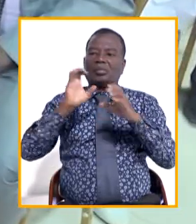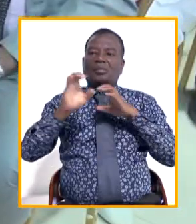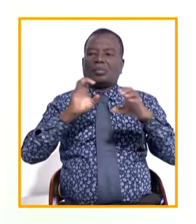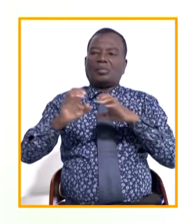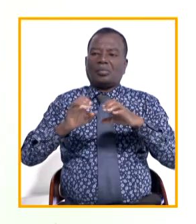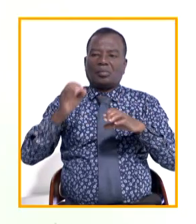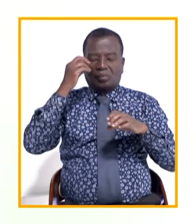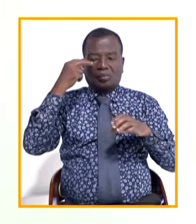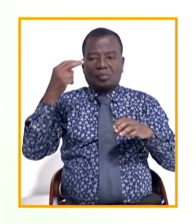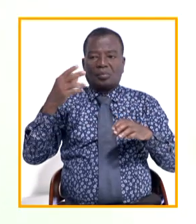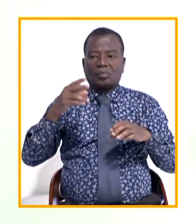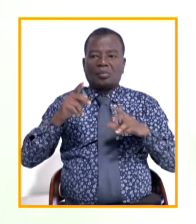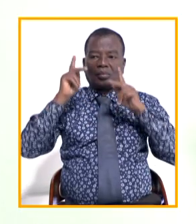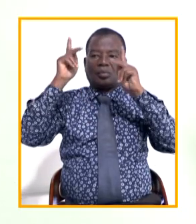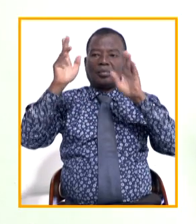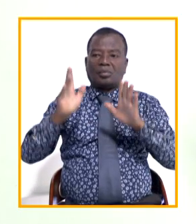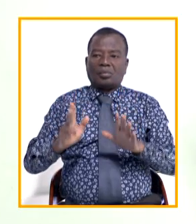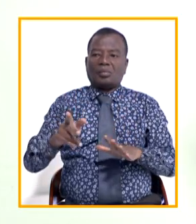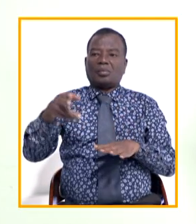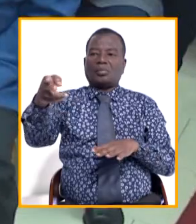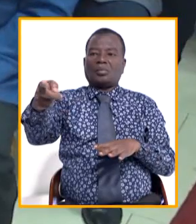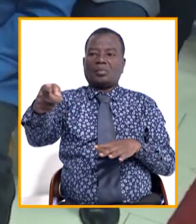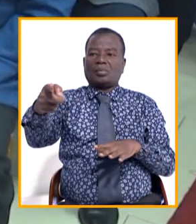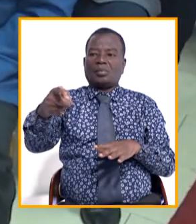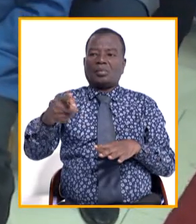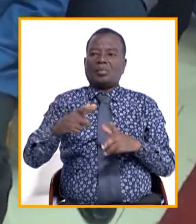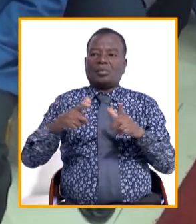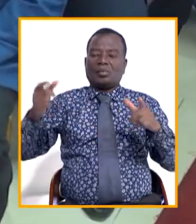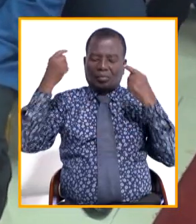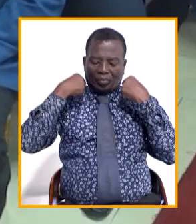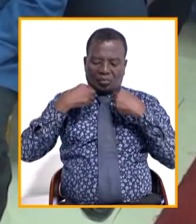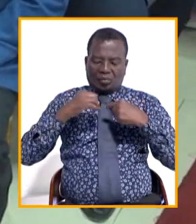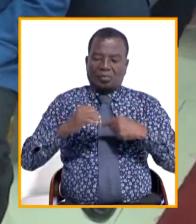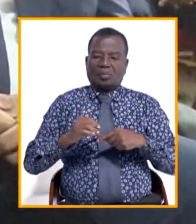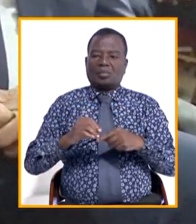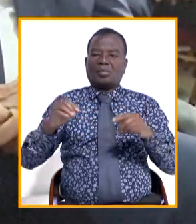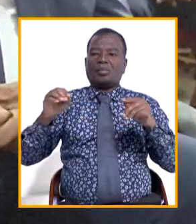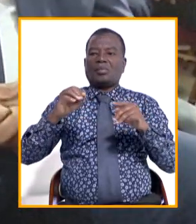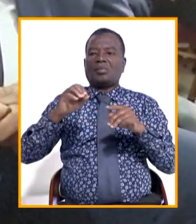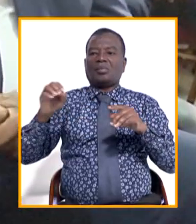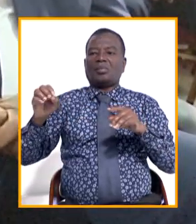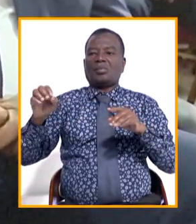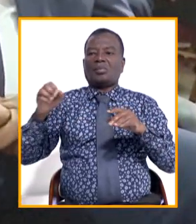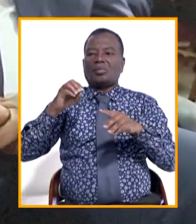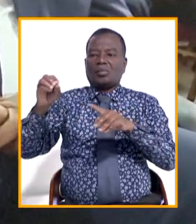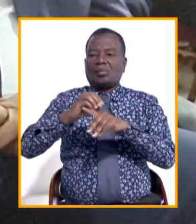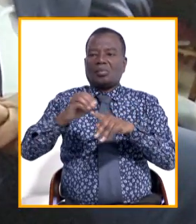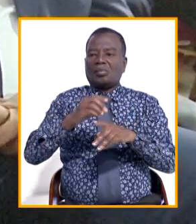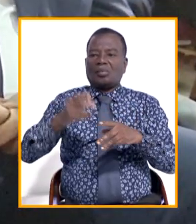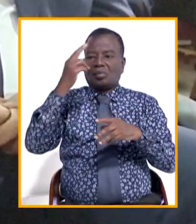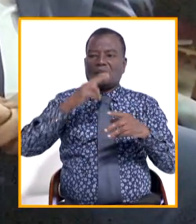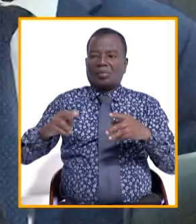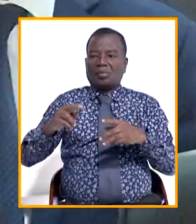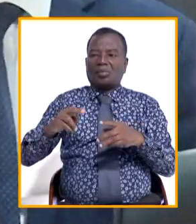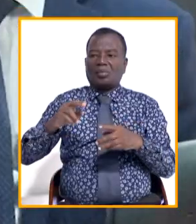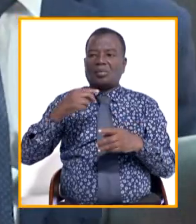HACA. Le professeur Henriette Dagridiabaté, Grande Chancelière empêchée, l'honneur est revenu pour